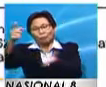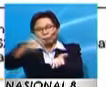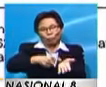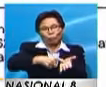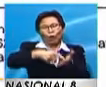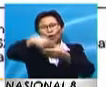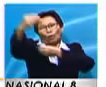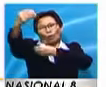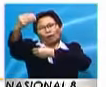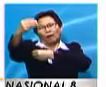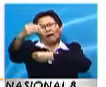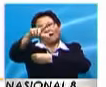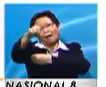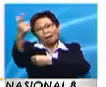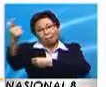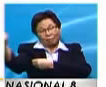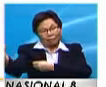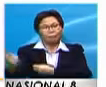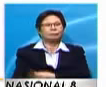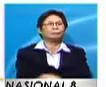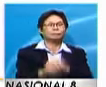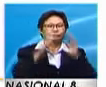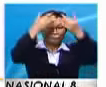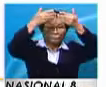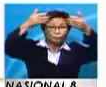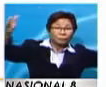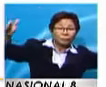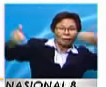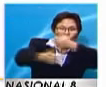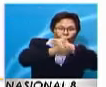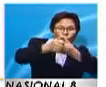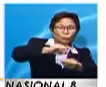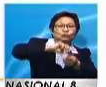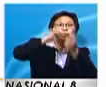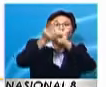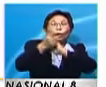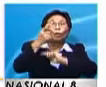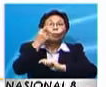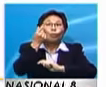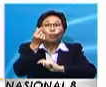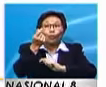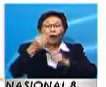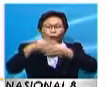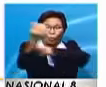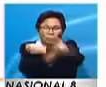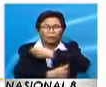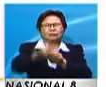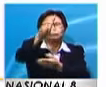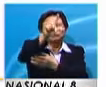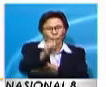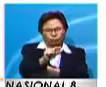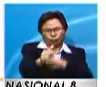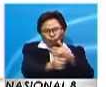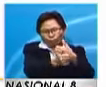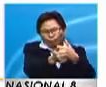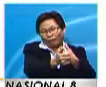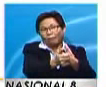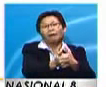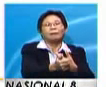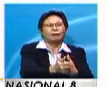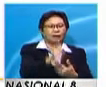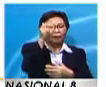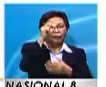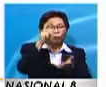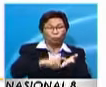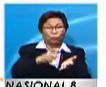hutang tua pesisir oleh itu pencegahan terhadap risiko pertukaran mata uang asing adalah rendah kedudukan hutang